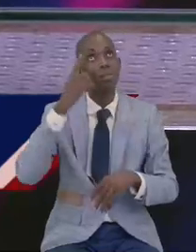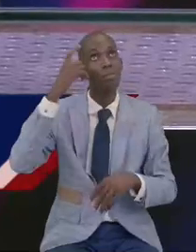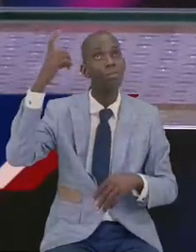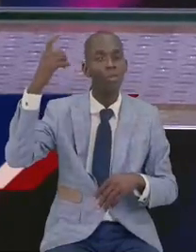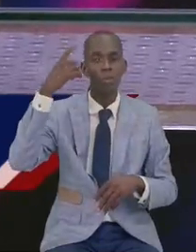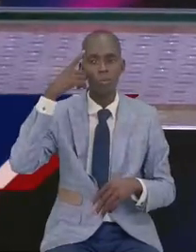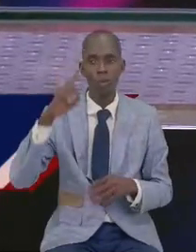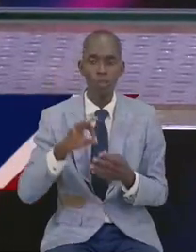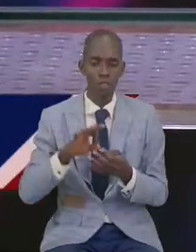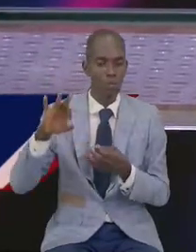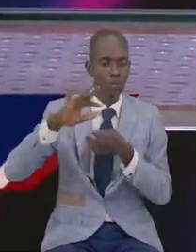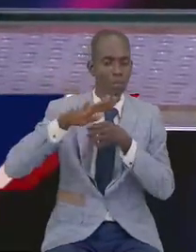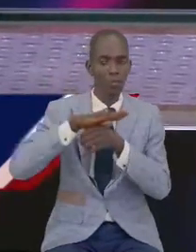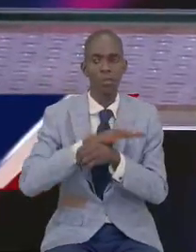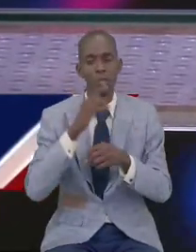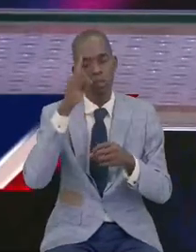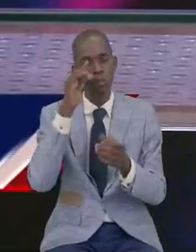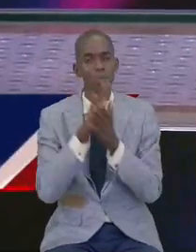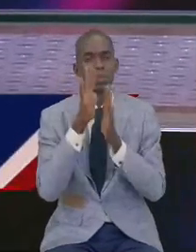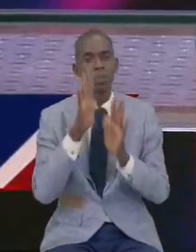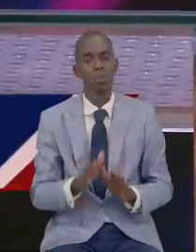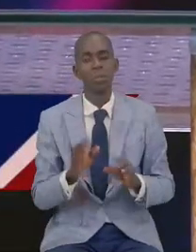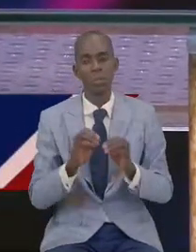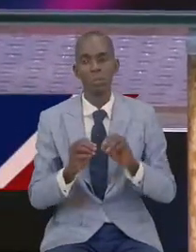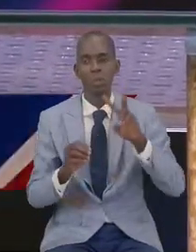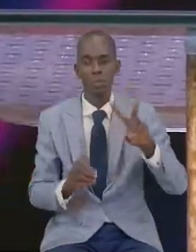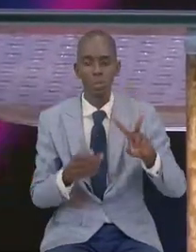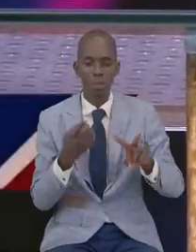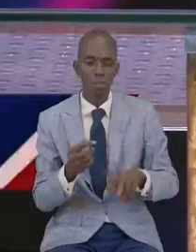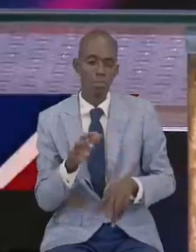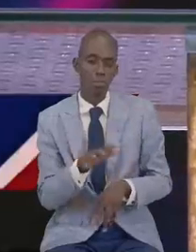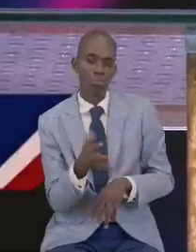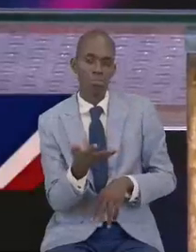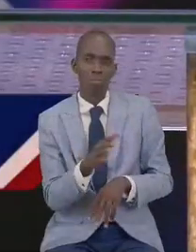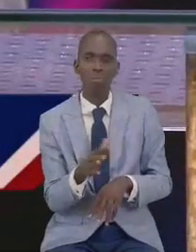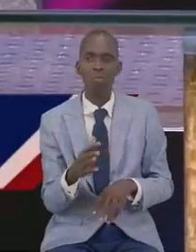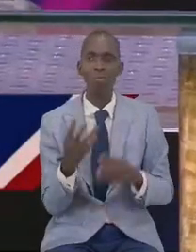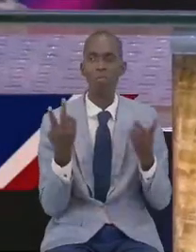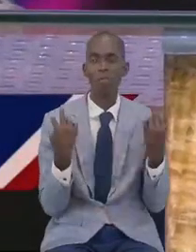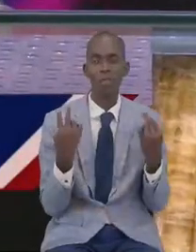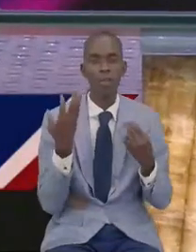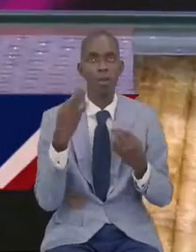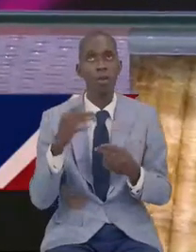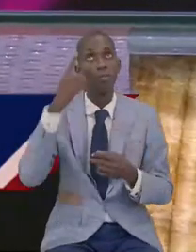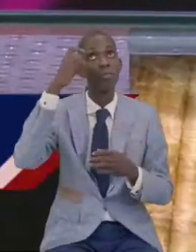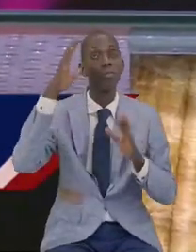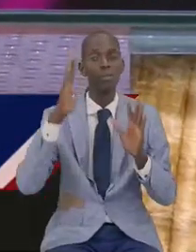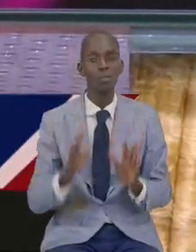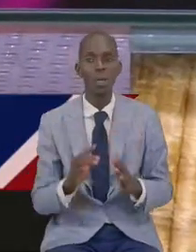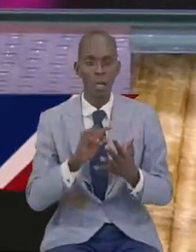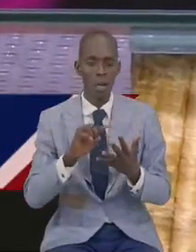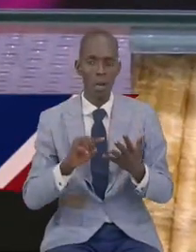songes profitables pour les saints remplis de l'esprit. 2. La vanité pervertie des